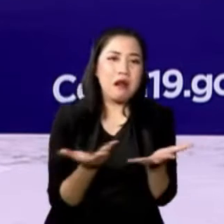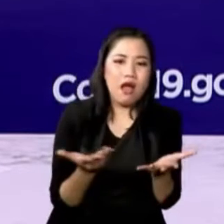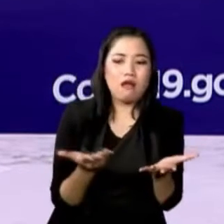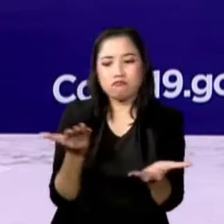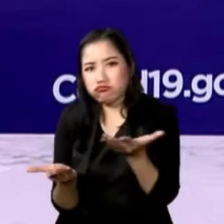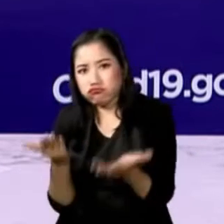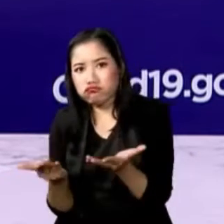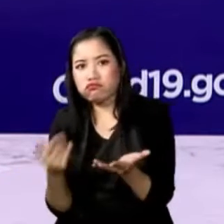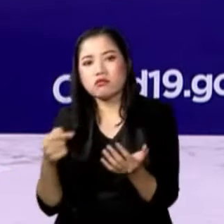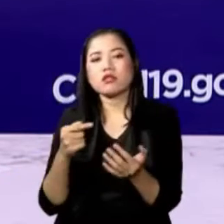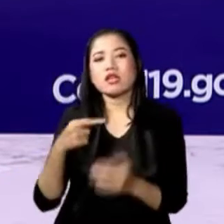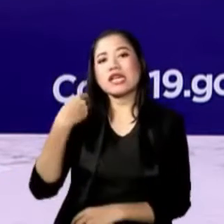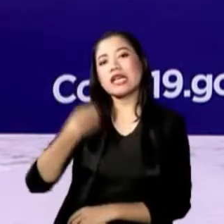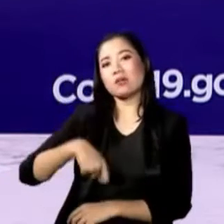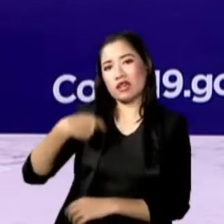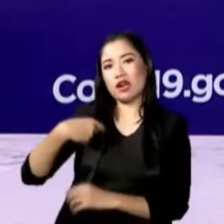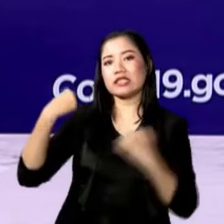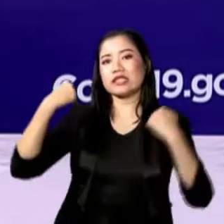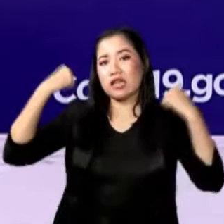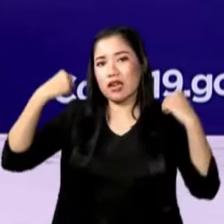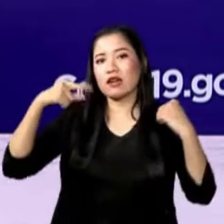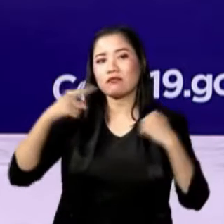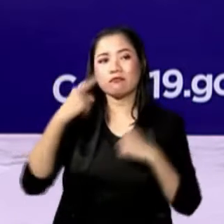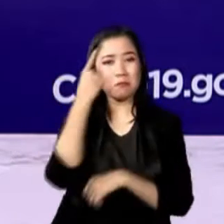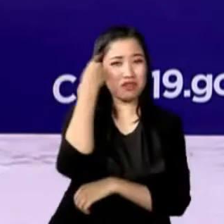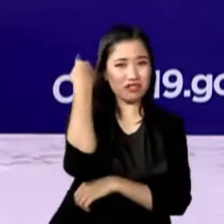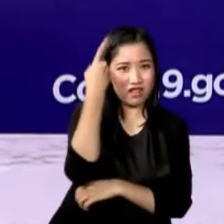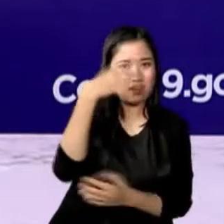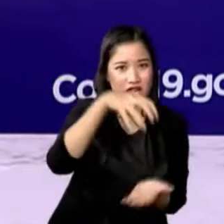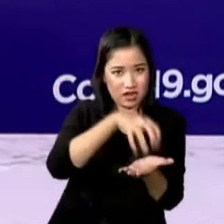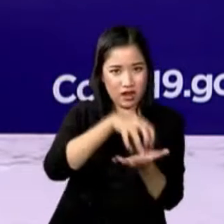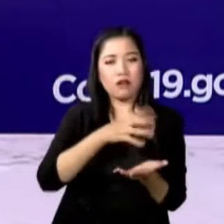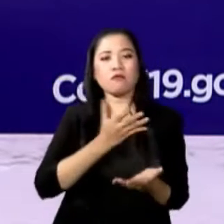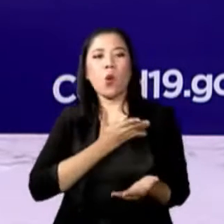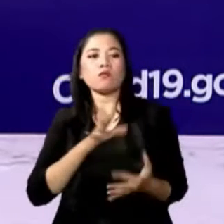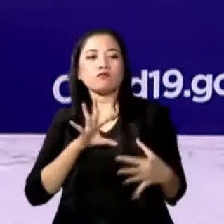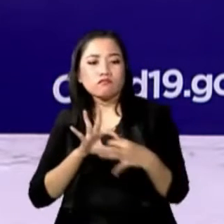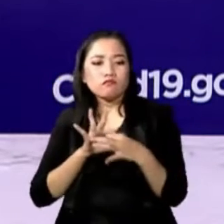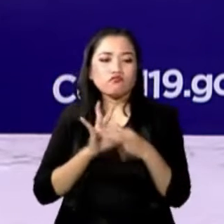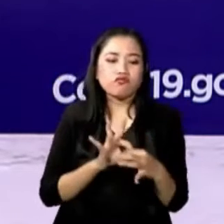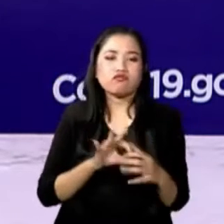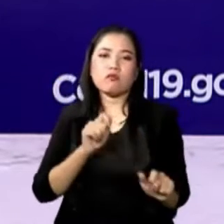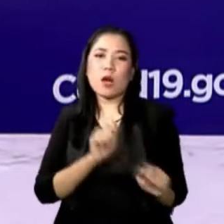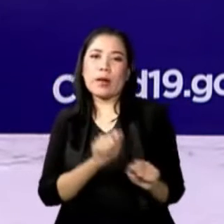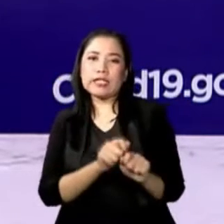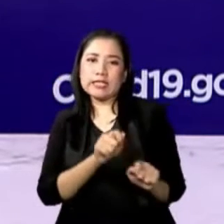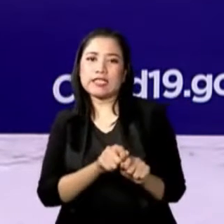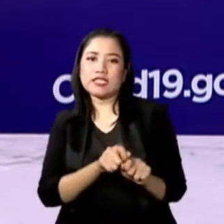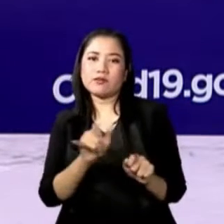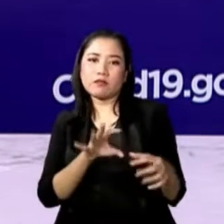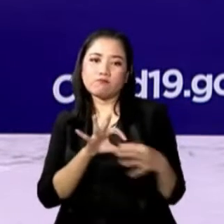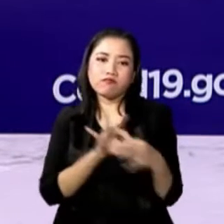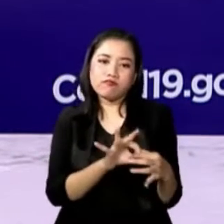Kedepannya, Kementerian Kesehatan dan pemerintah daerah harus terus memperbaiki integrasi